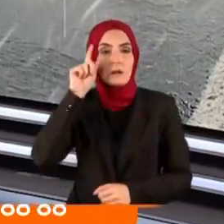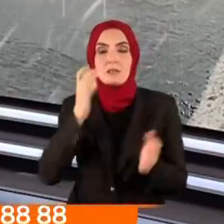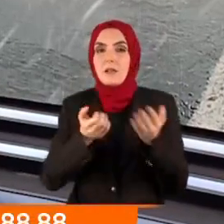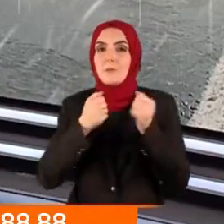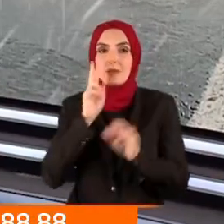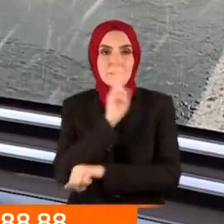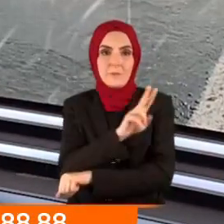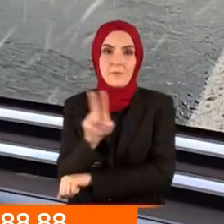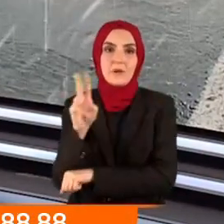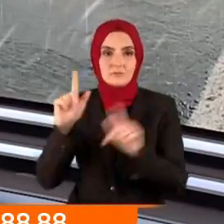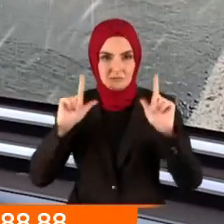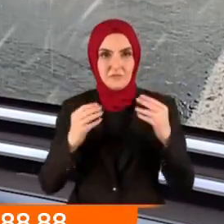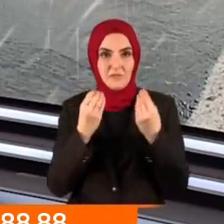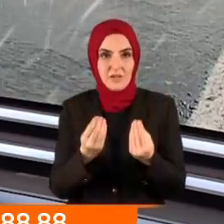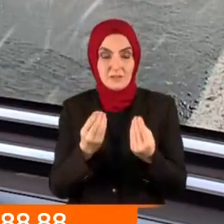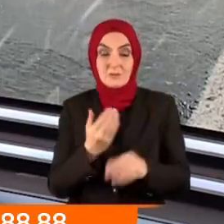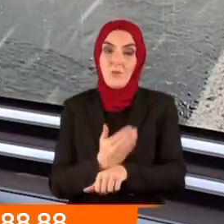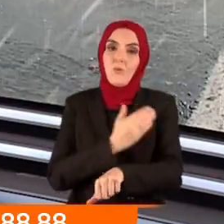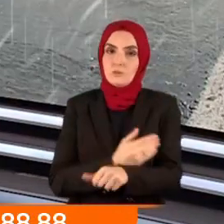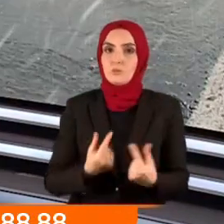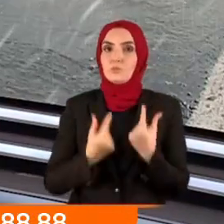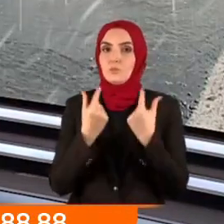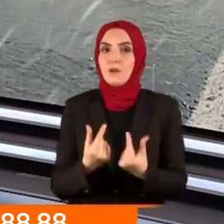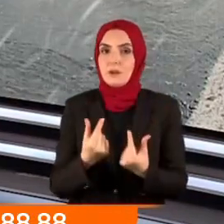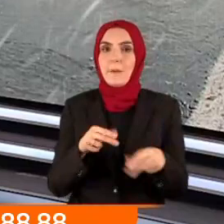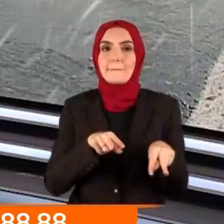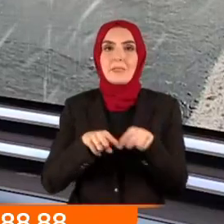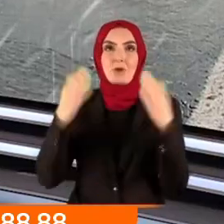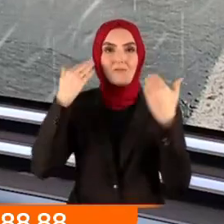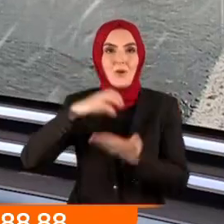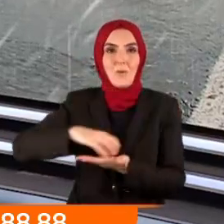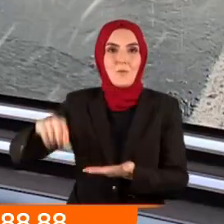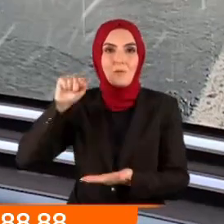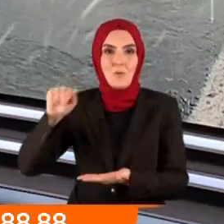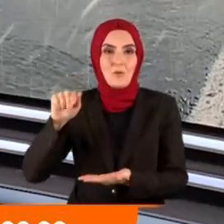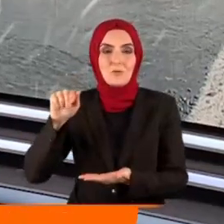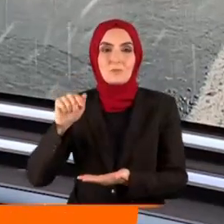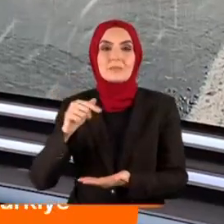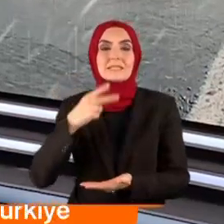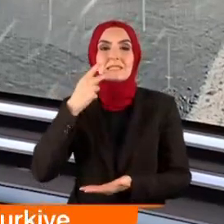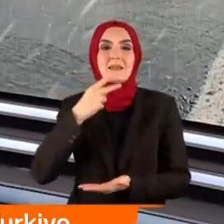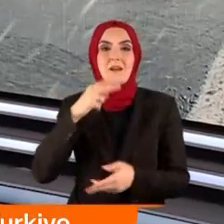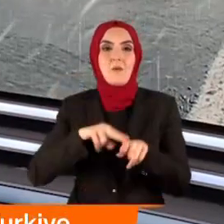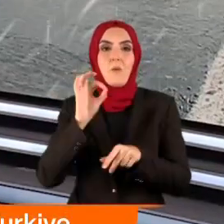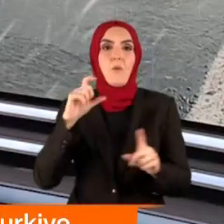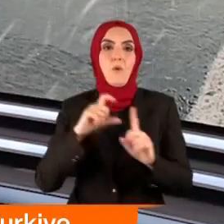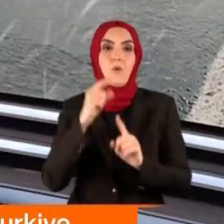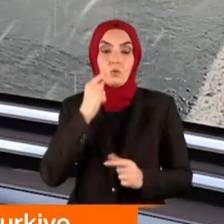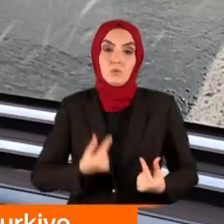öncesinde hemen uyaralım. Meteoroloji sarı kodlu uyarı yaptı. Marmara, Ege, Akdeniz'de kuvvetli yağış